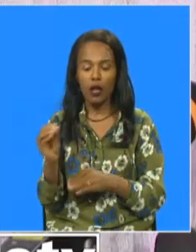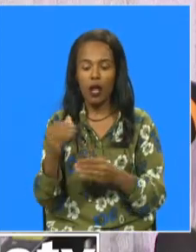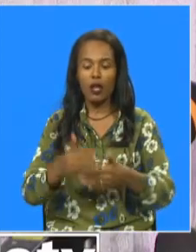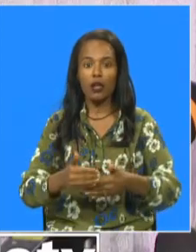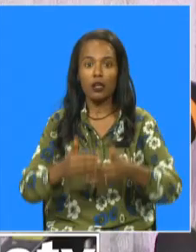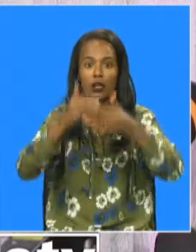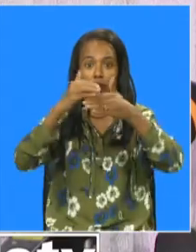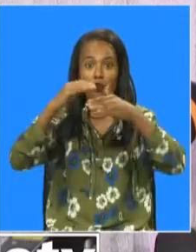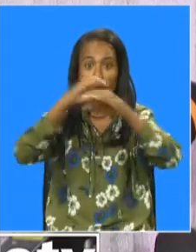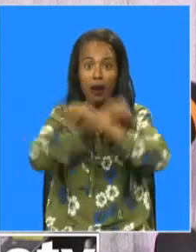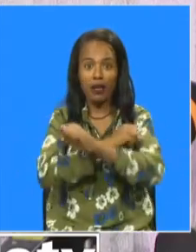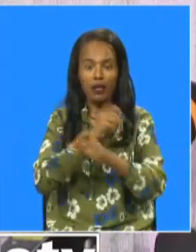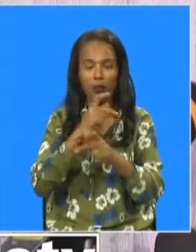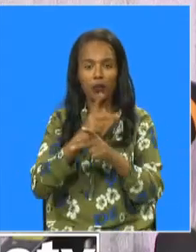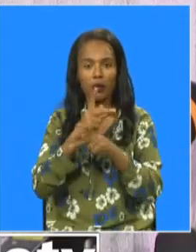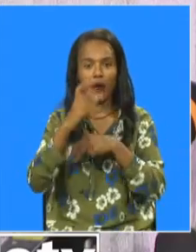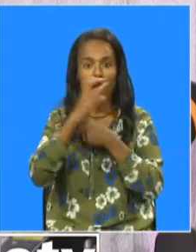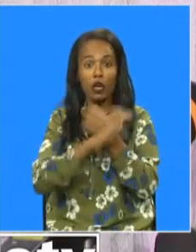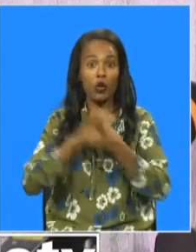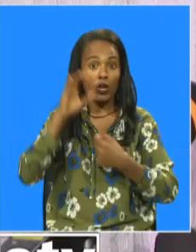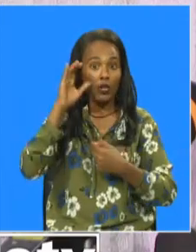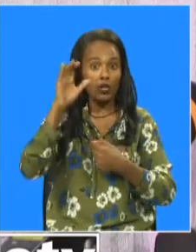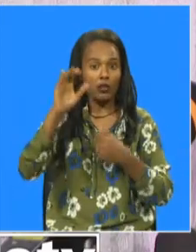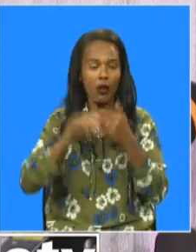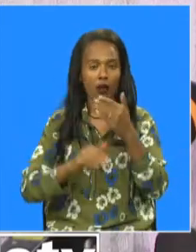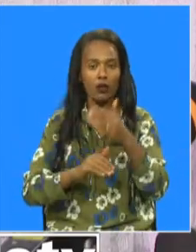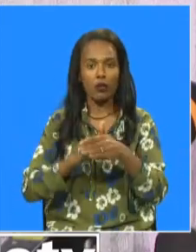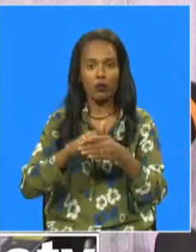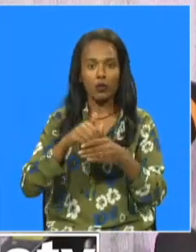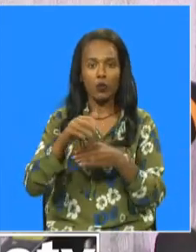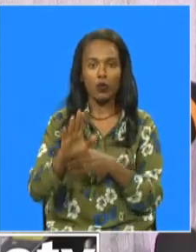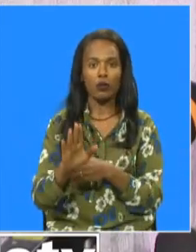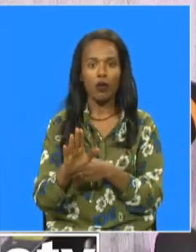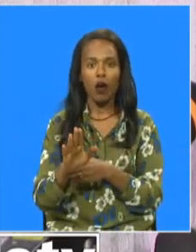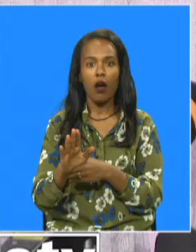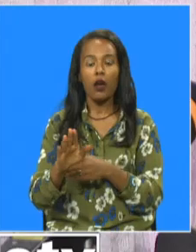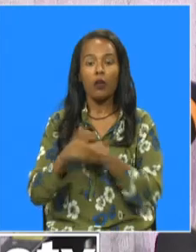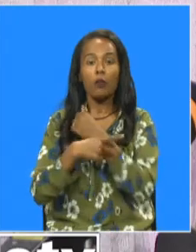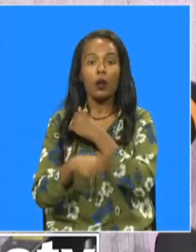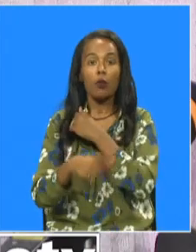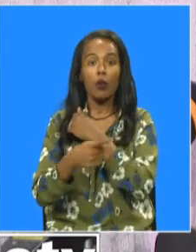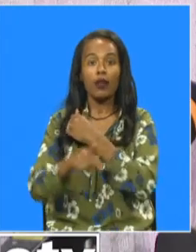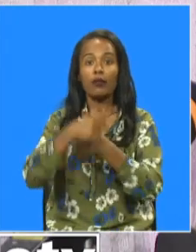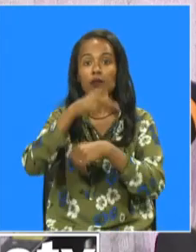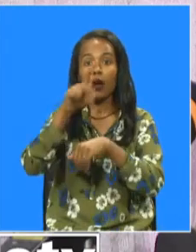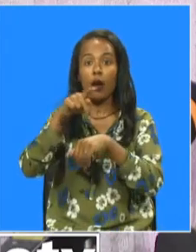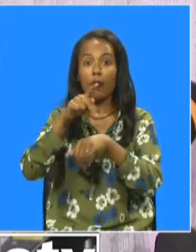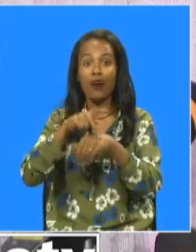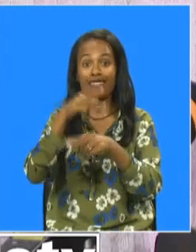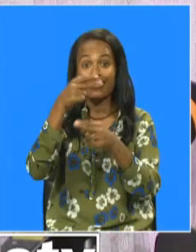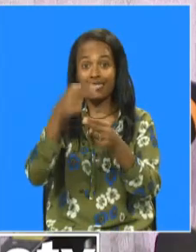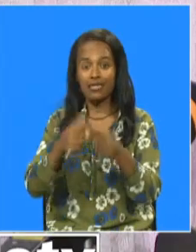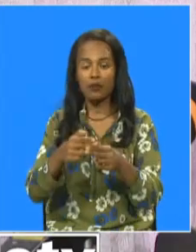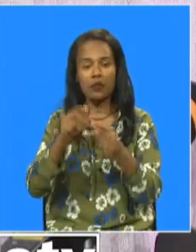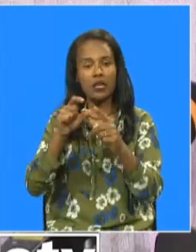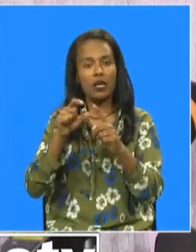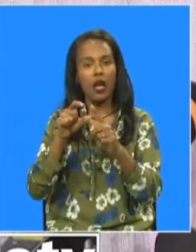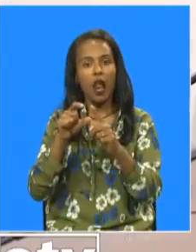ለግድቡ ማለቅ የሚጠበቅብን ሀገራዊ ግዴታ እንደምንወጣ በፖለቲካ ፓርቲዎች ስም